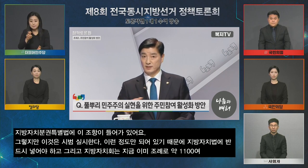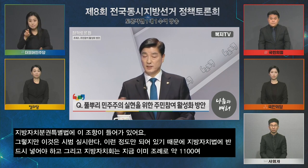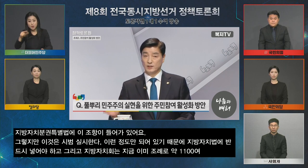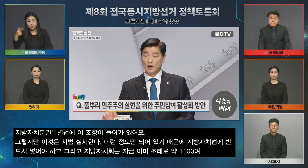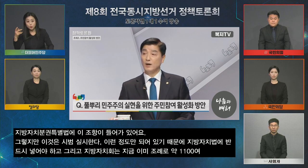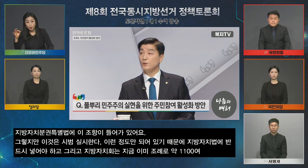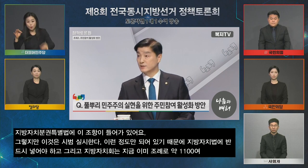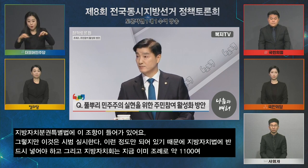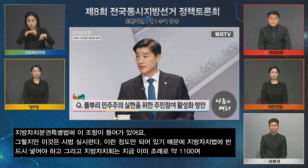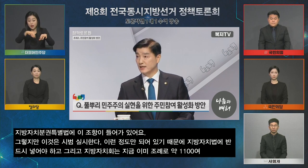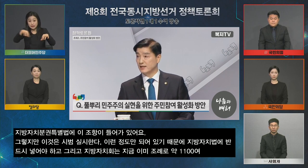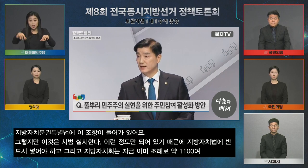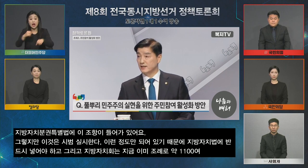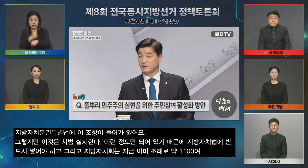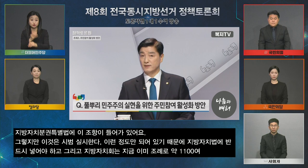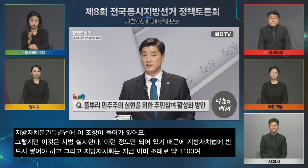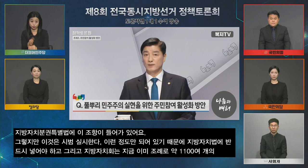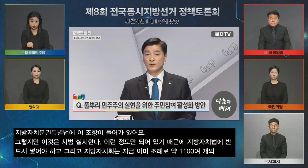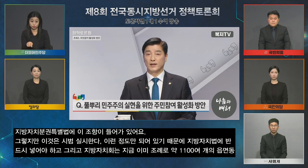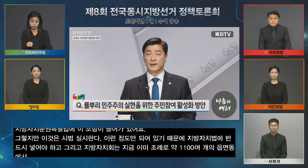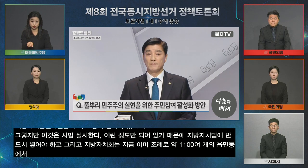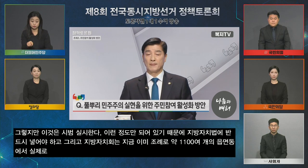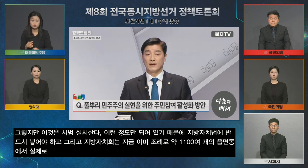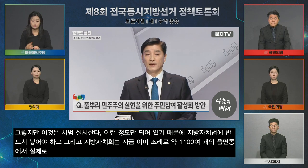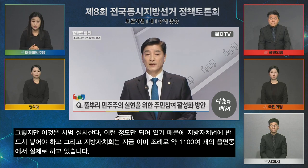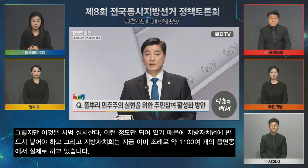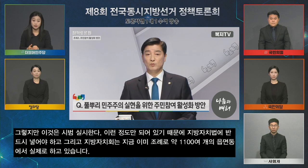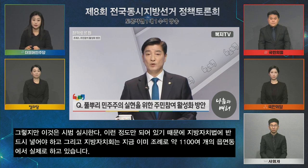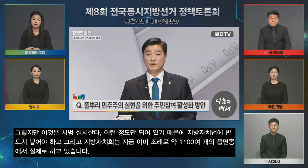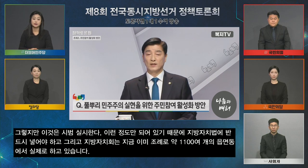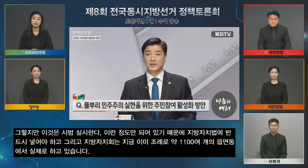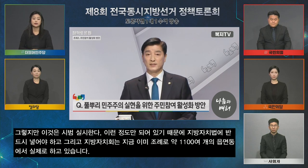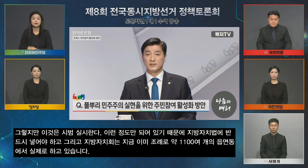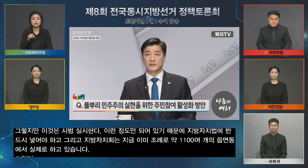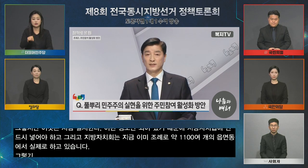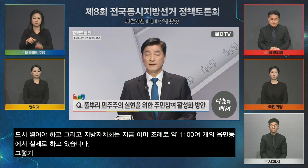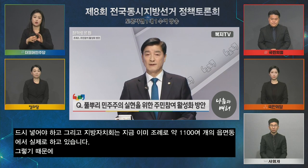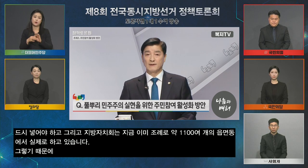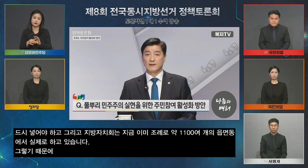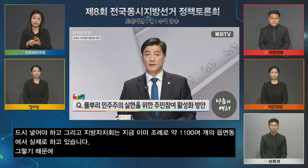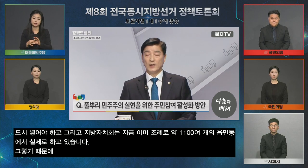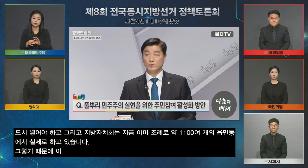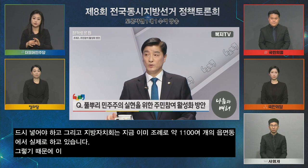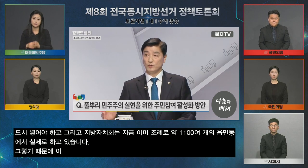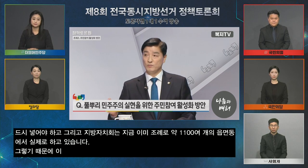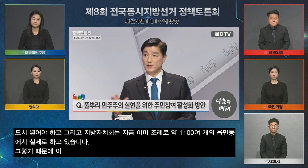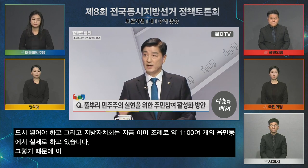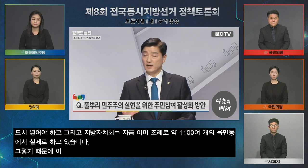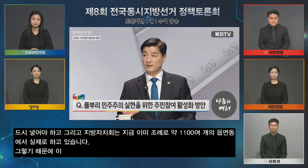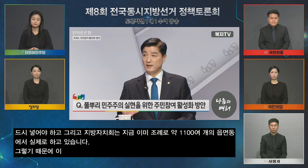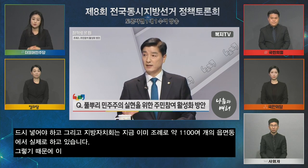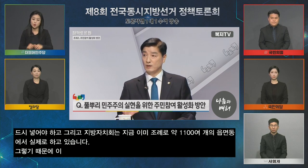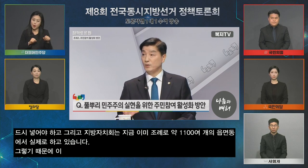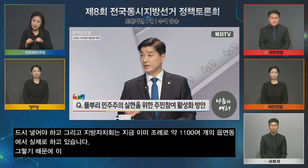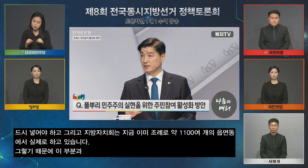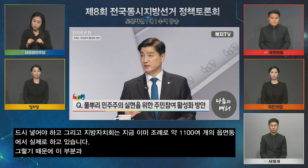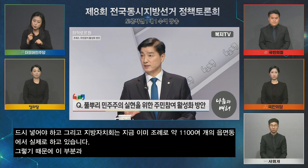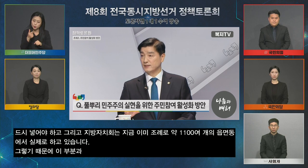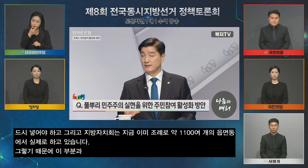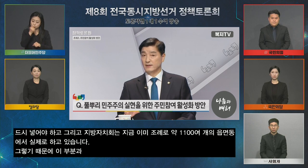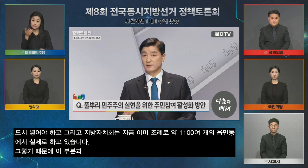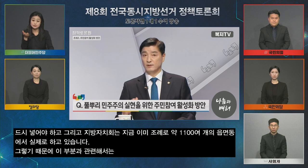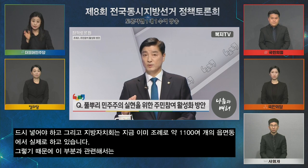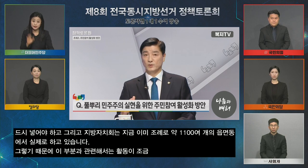실제로 하고 있습니다. 그렇기 때문에 이 부분과 관련해서는 활동이 조금 미약하다라고